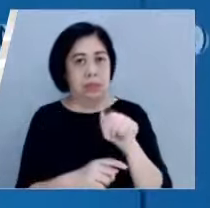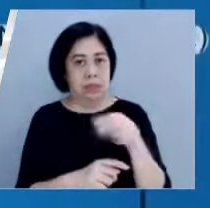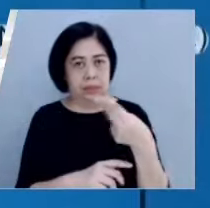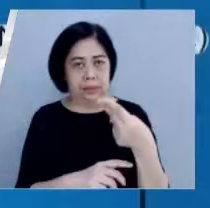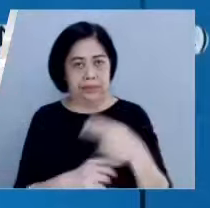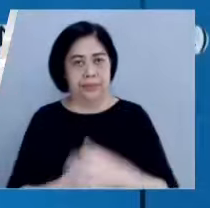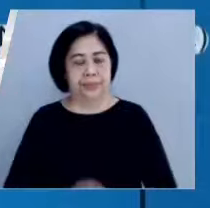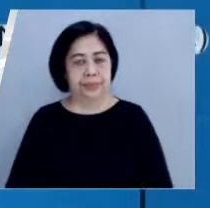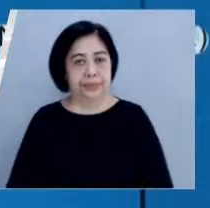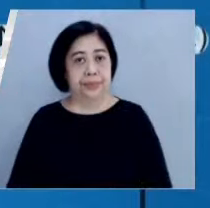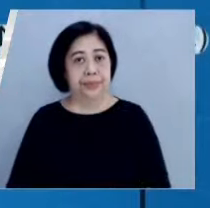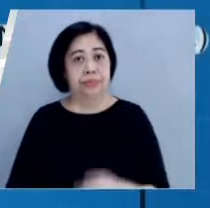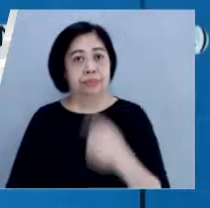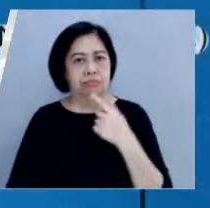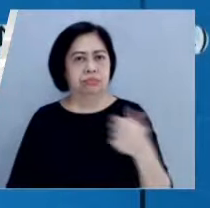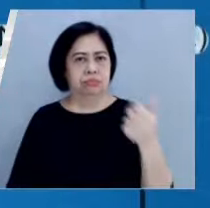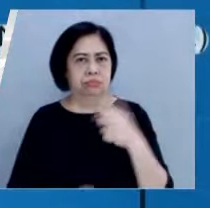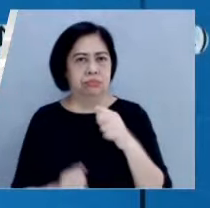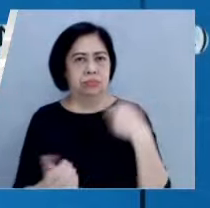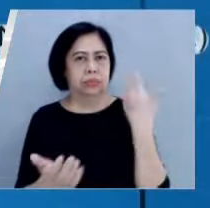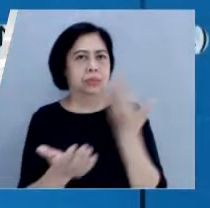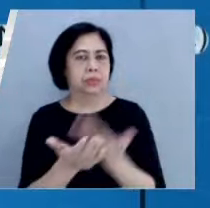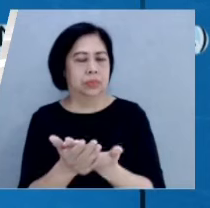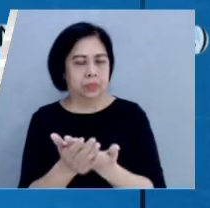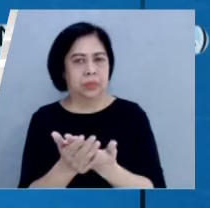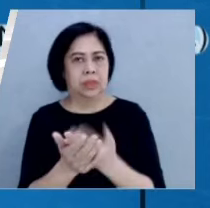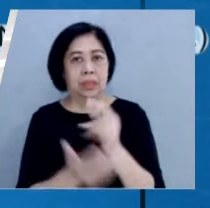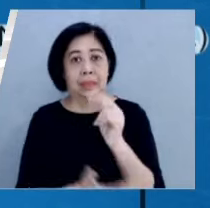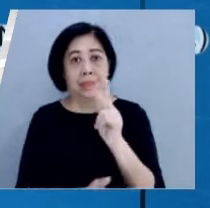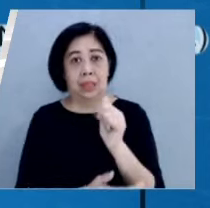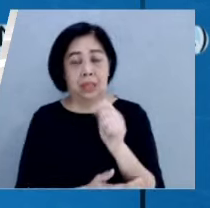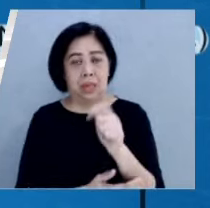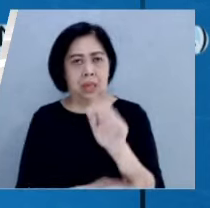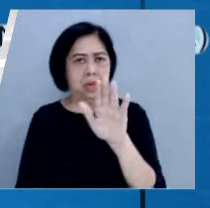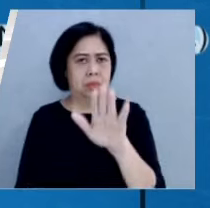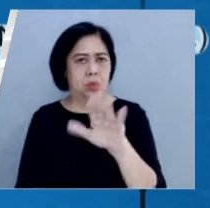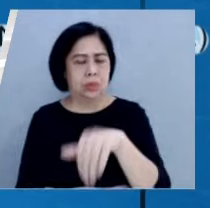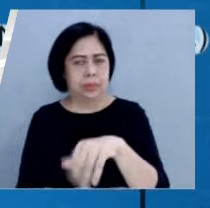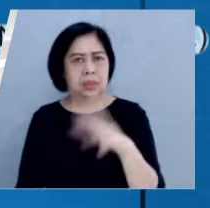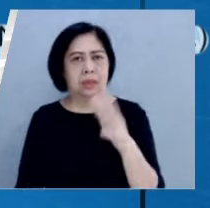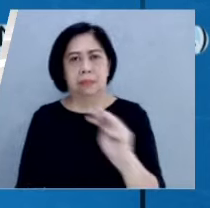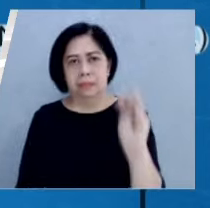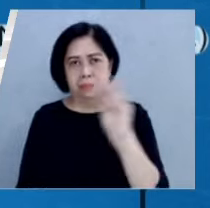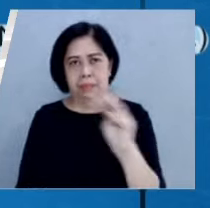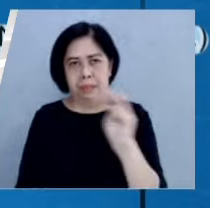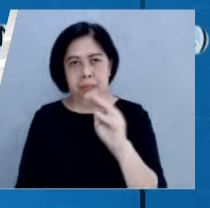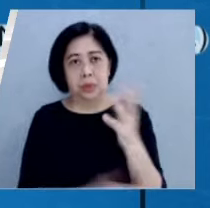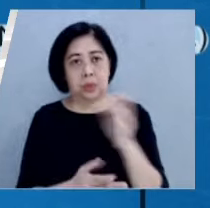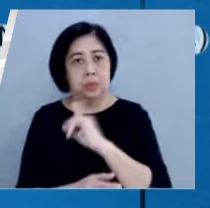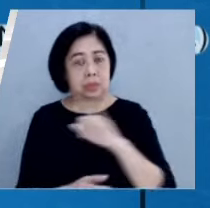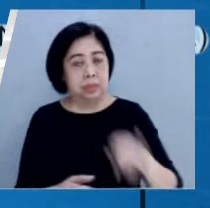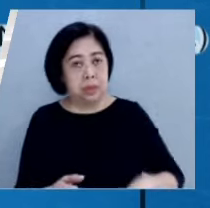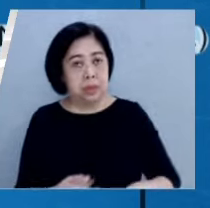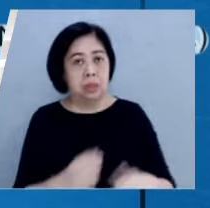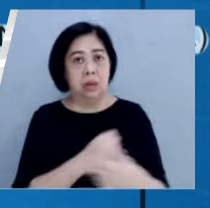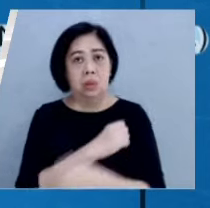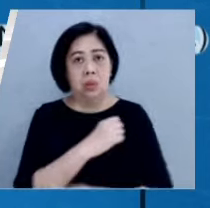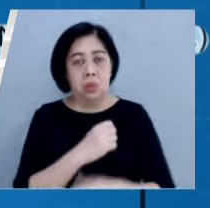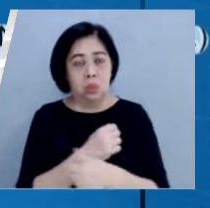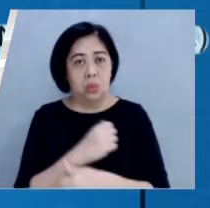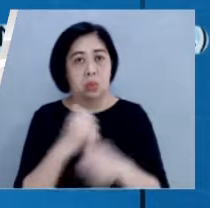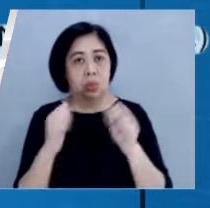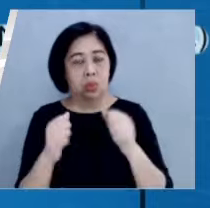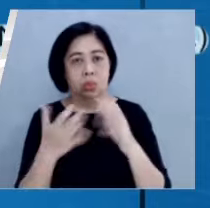Ay sa pag-asa, posible mag-landfall ang bagyong Nika hapon o gabi ng Lunes sa Isabela o Aurora kung saan posible rin itong